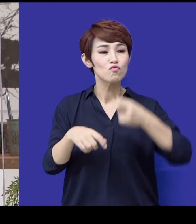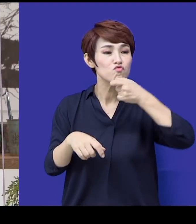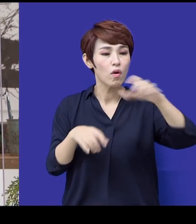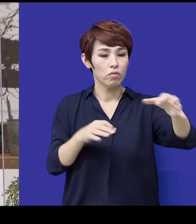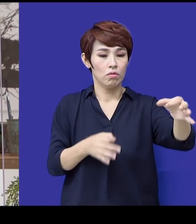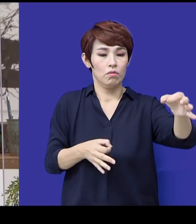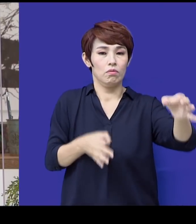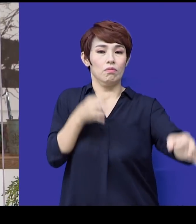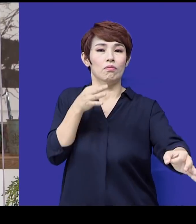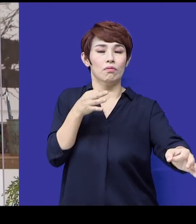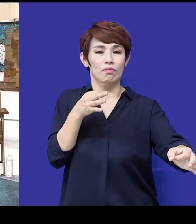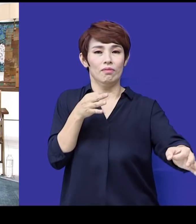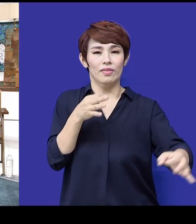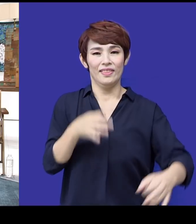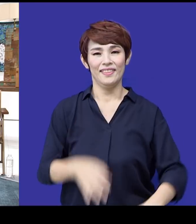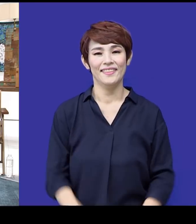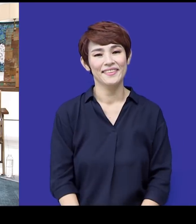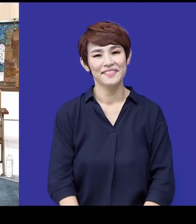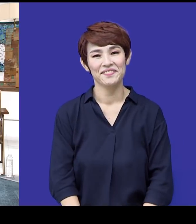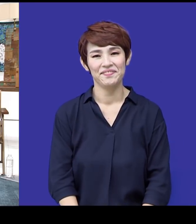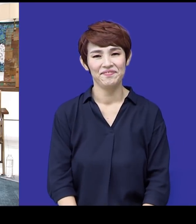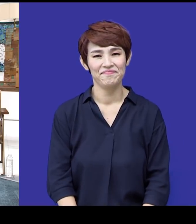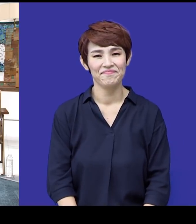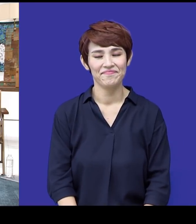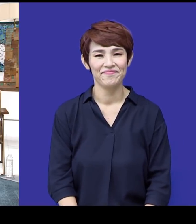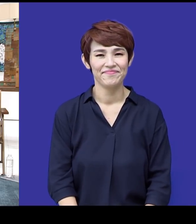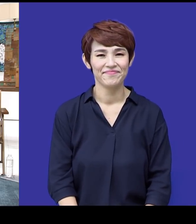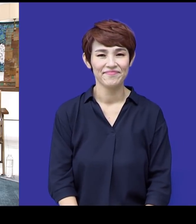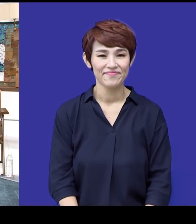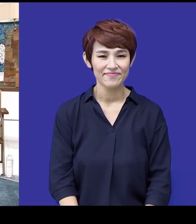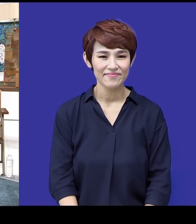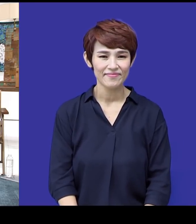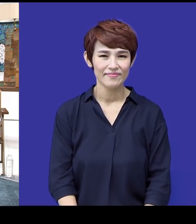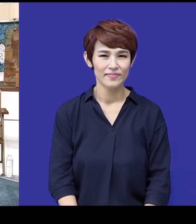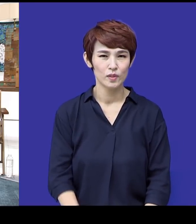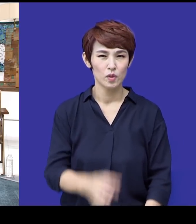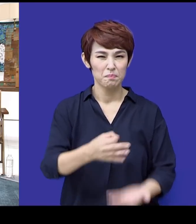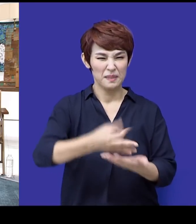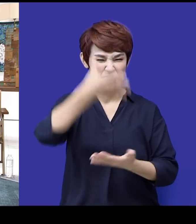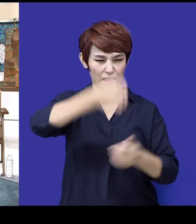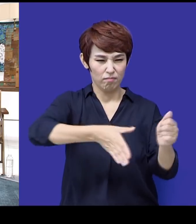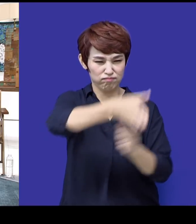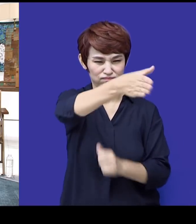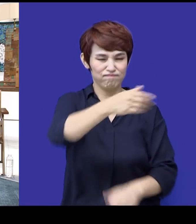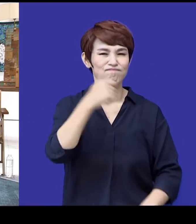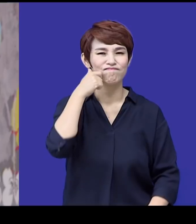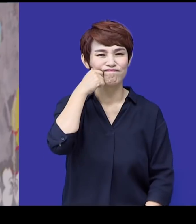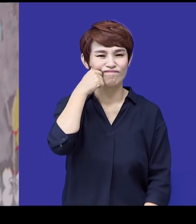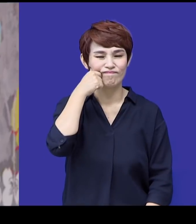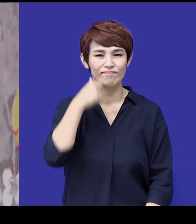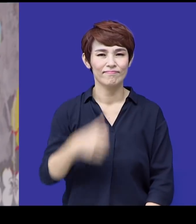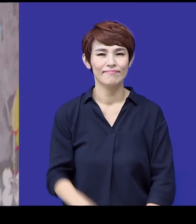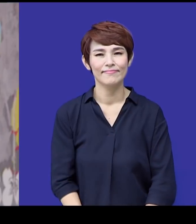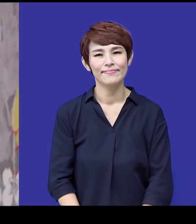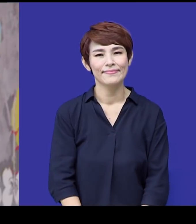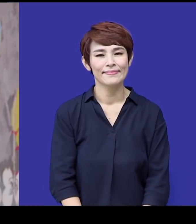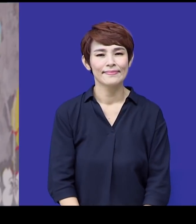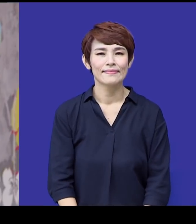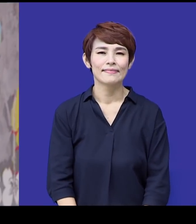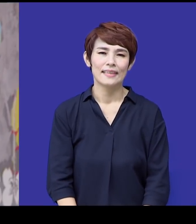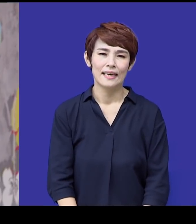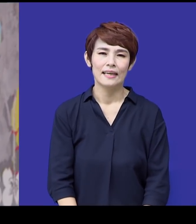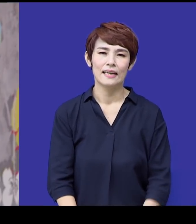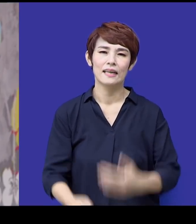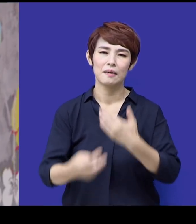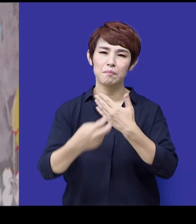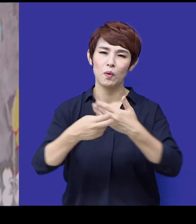그렇죠. 이게 조금 받으니까. 예. 이제 그러면 안 되긴 하는데 네. 못 받겠더라고요. 네. 그래서 이게 개업의